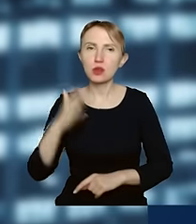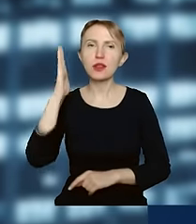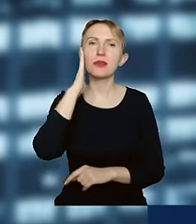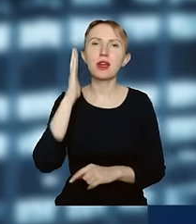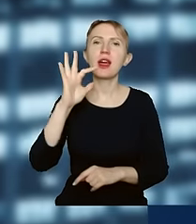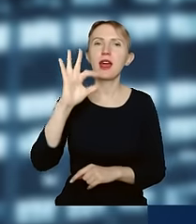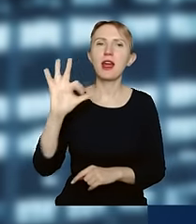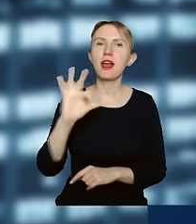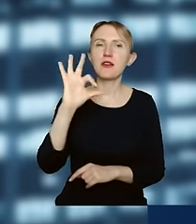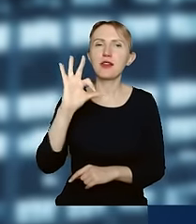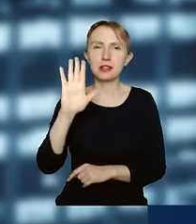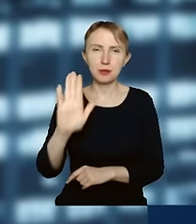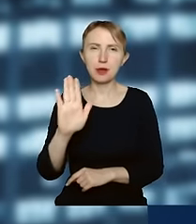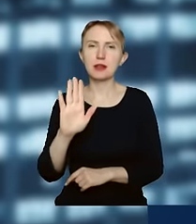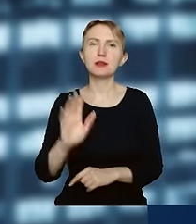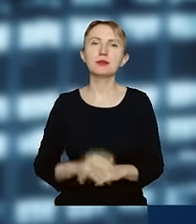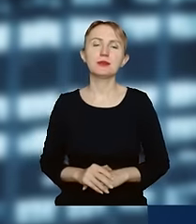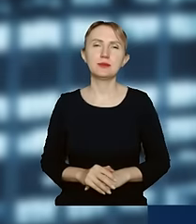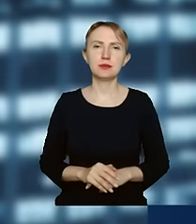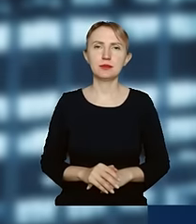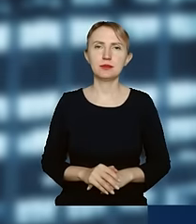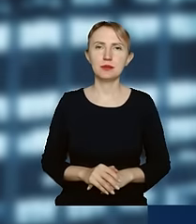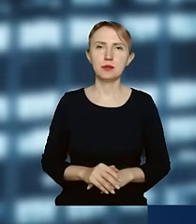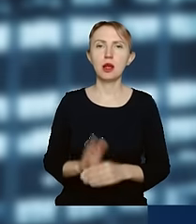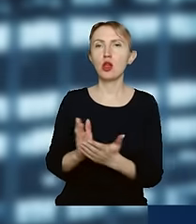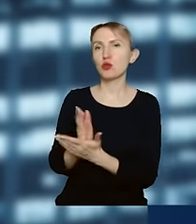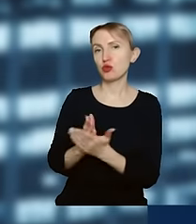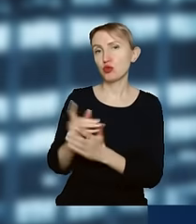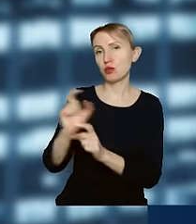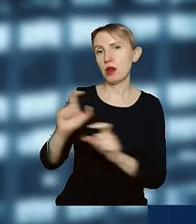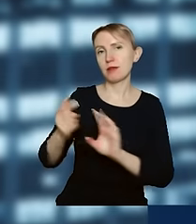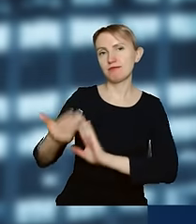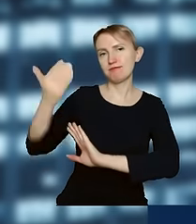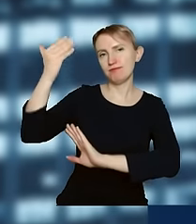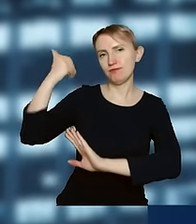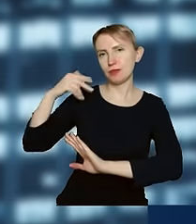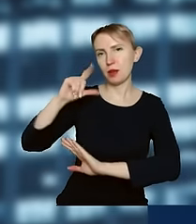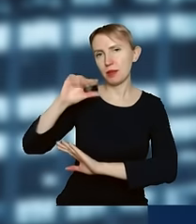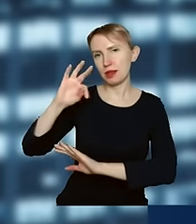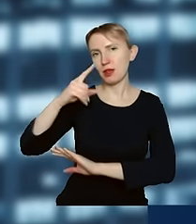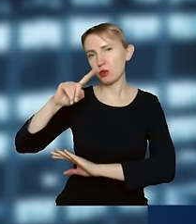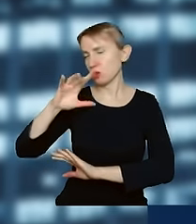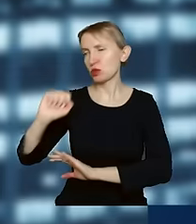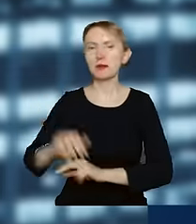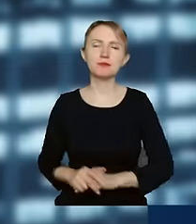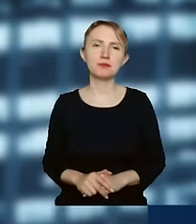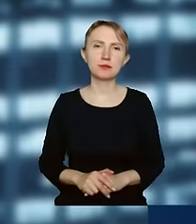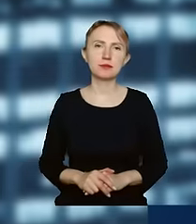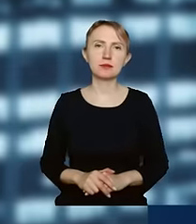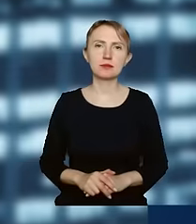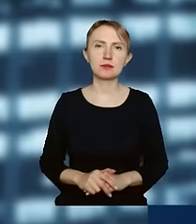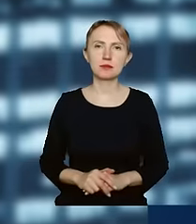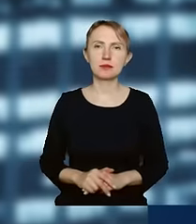FSB, służba partnerska z czasów Noska, Pytla i Duszy. Cyrk, szkoda.